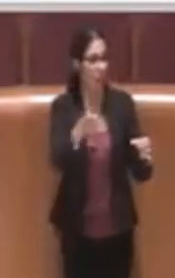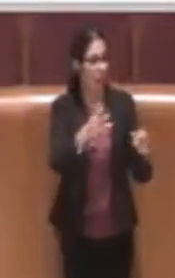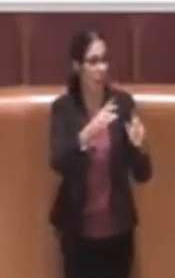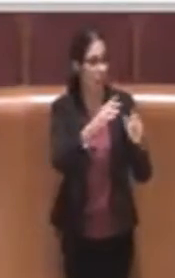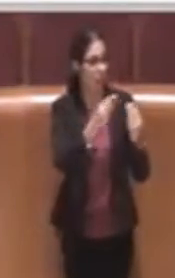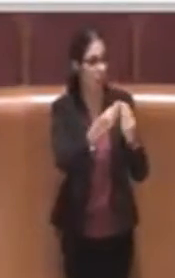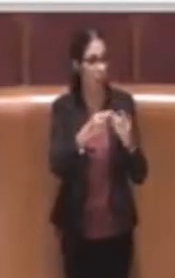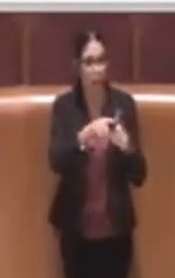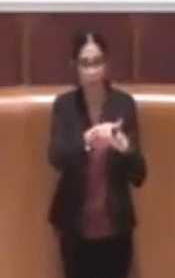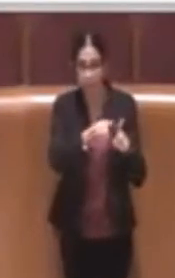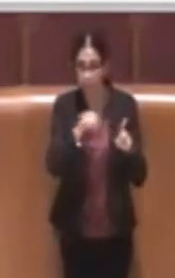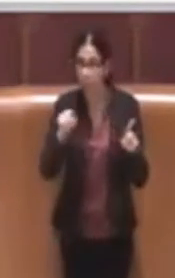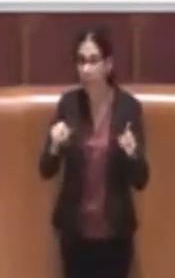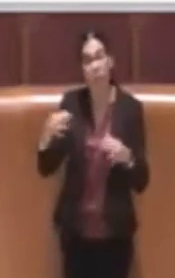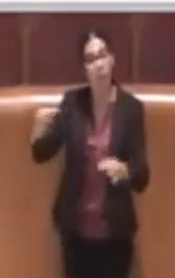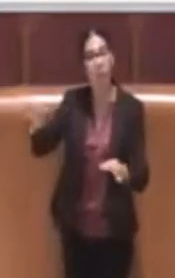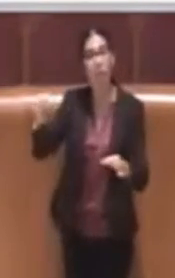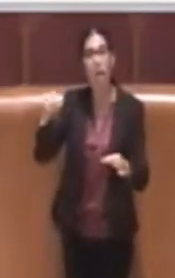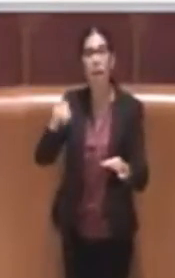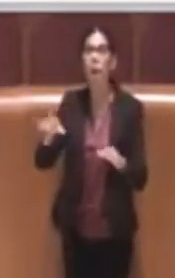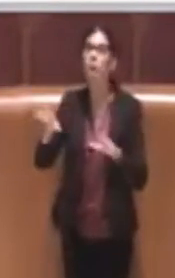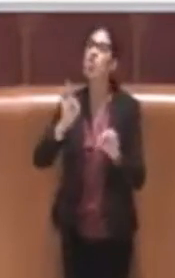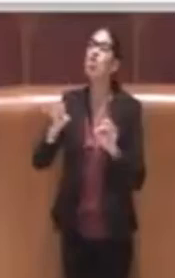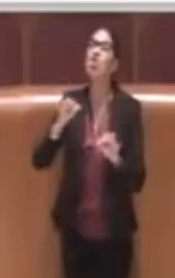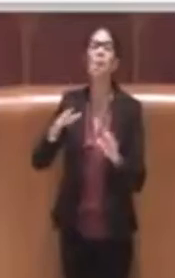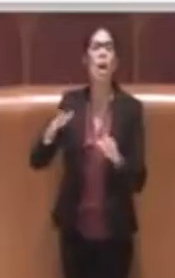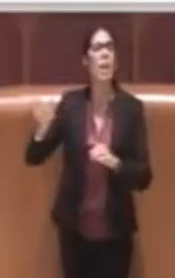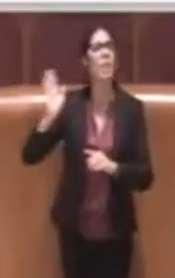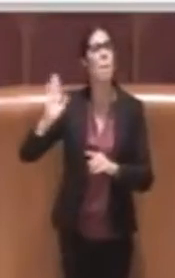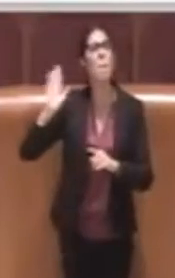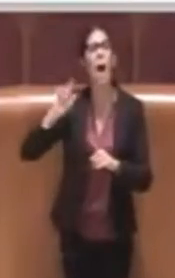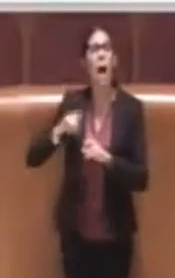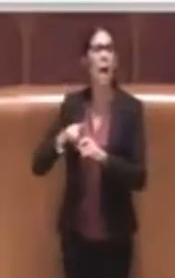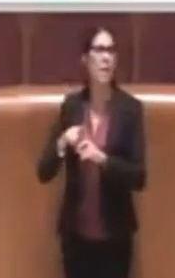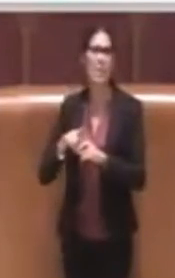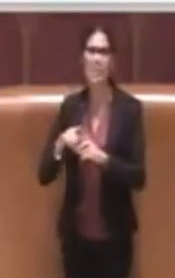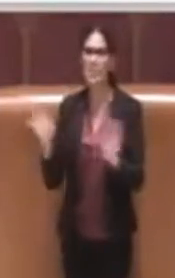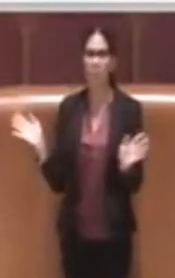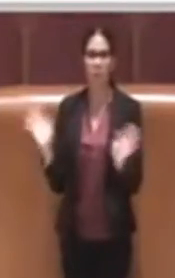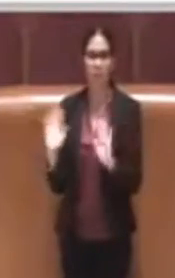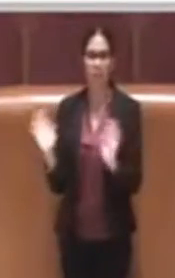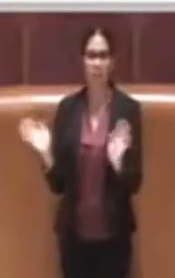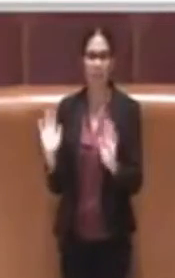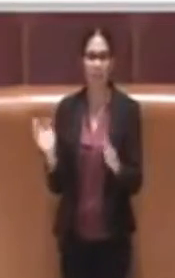scelte scellerate del passato, alcune delle quali